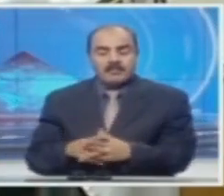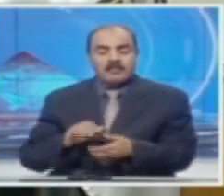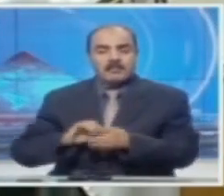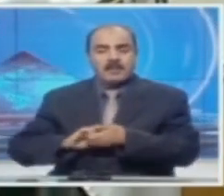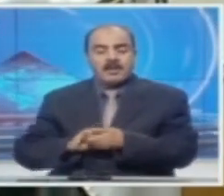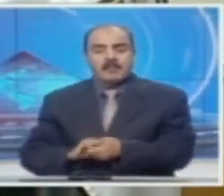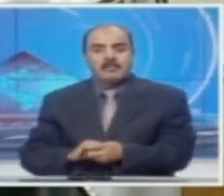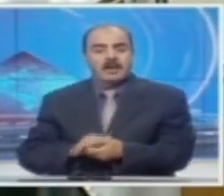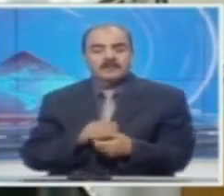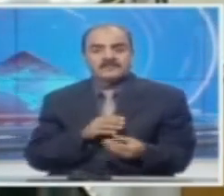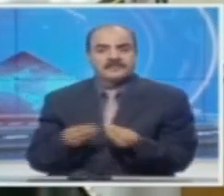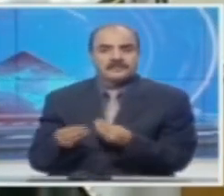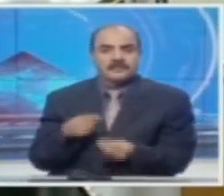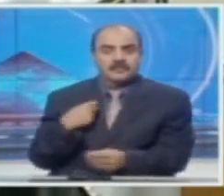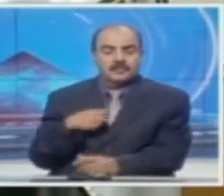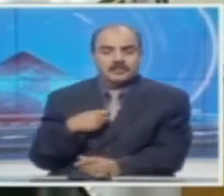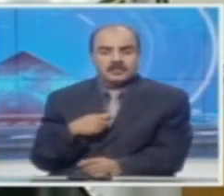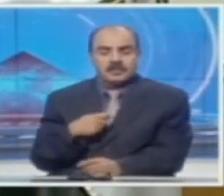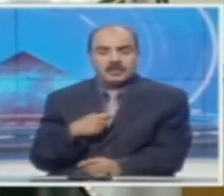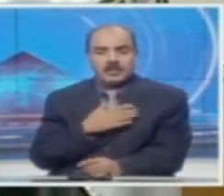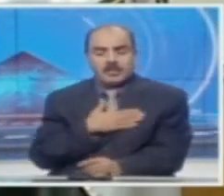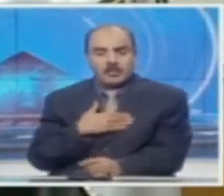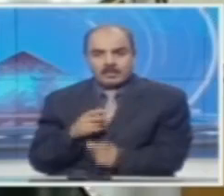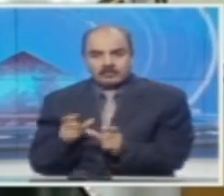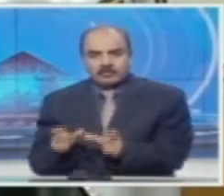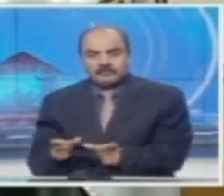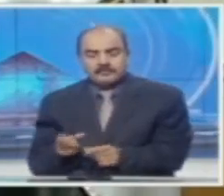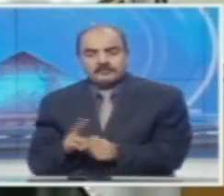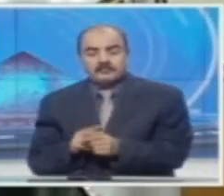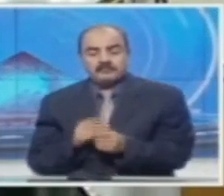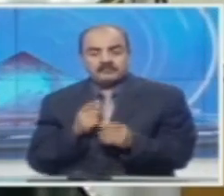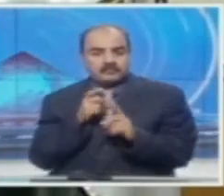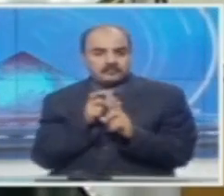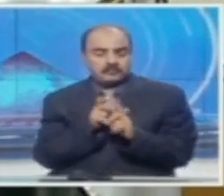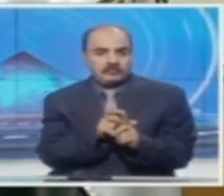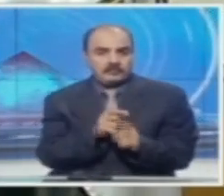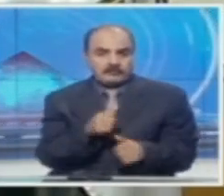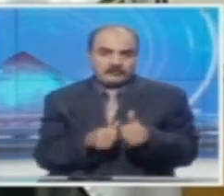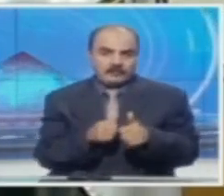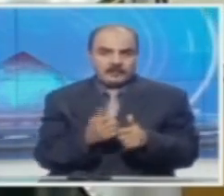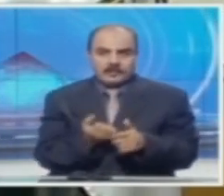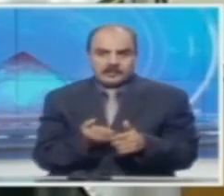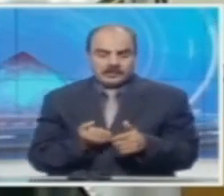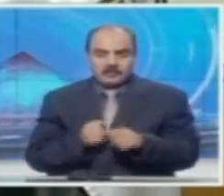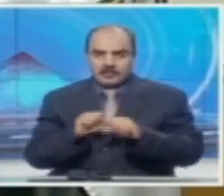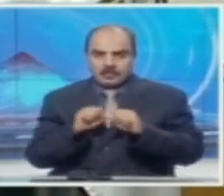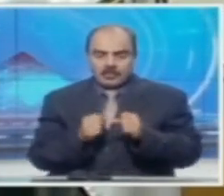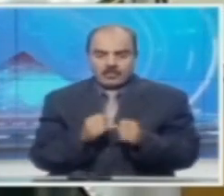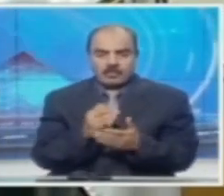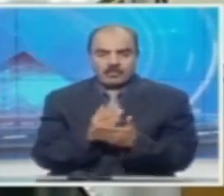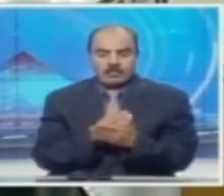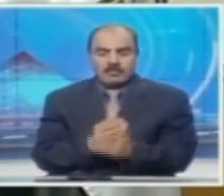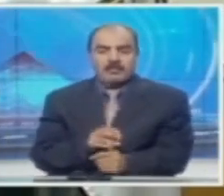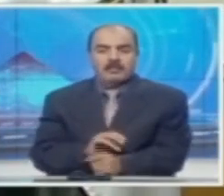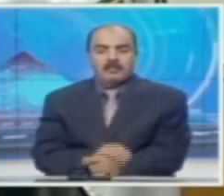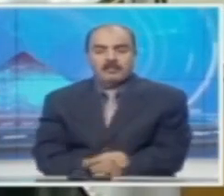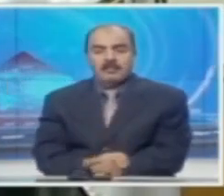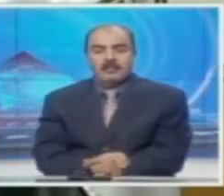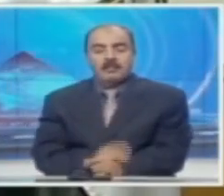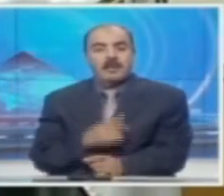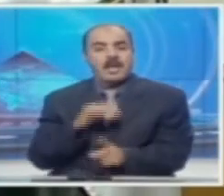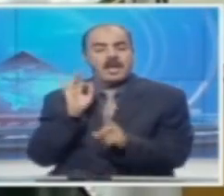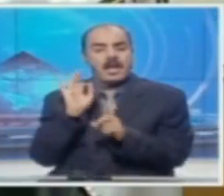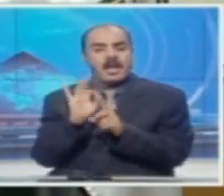بروتوكول تعاون بين وزارة قطاع الأعمال وجهاز حماية المنافسة ومنع الممارسات الاحتكارية